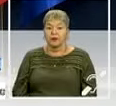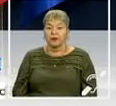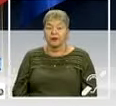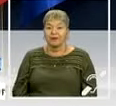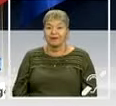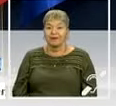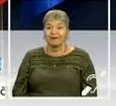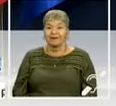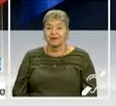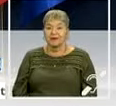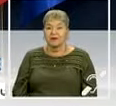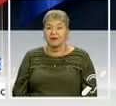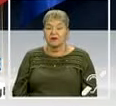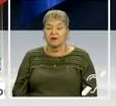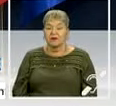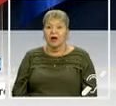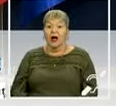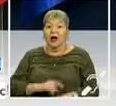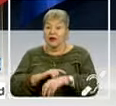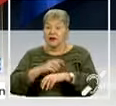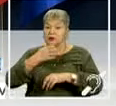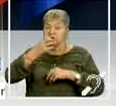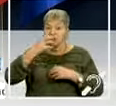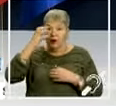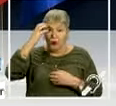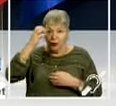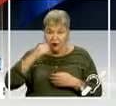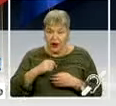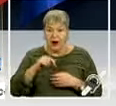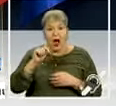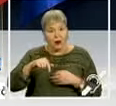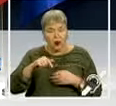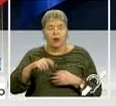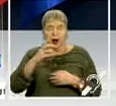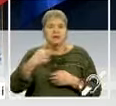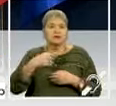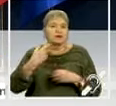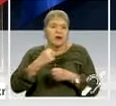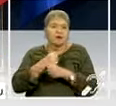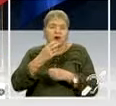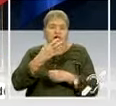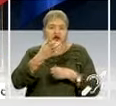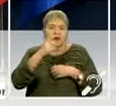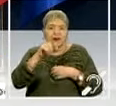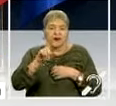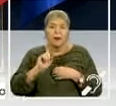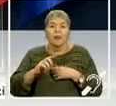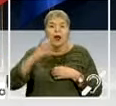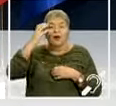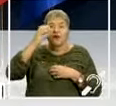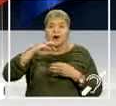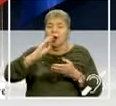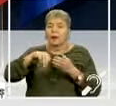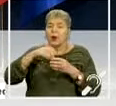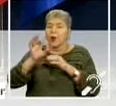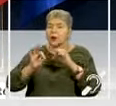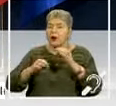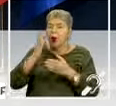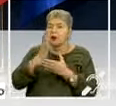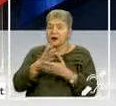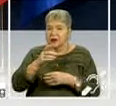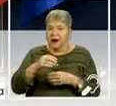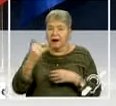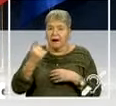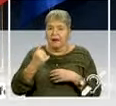Bună ziua, bine v-am găsit. În timpul ședinței de guvern care este chiar acum în desfășurare, executivul adoptă un proiect de hotărâre prin